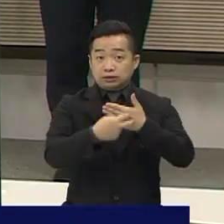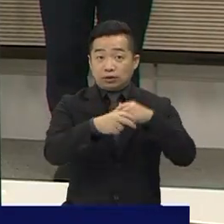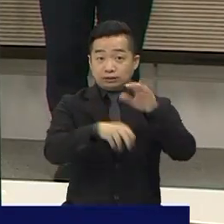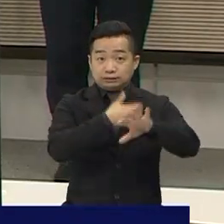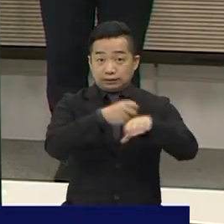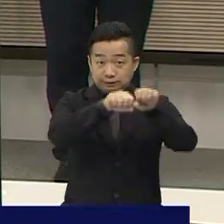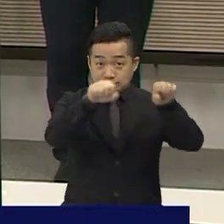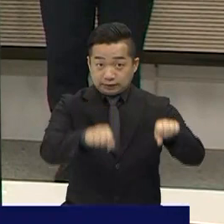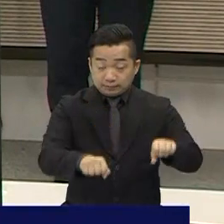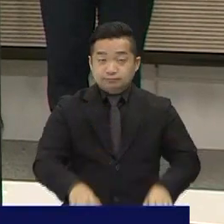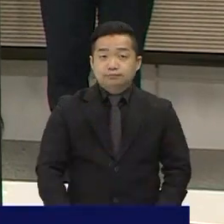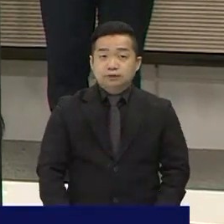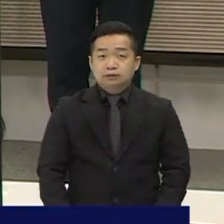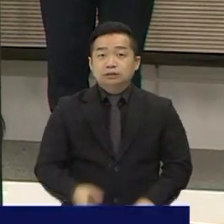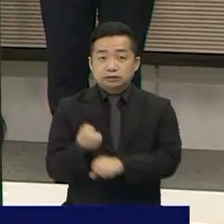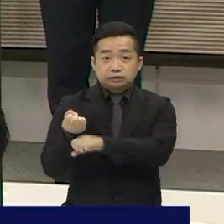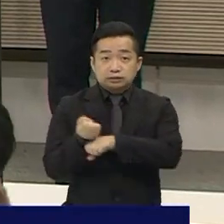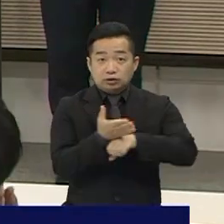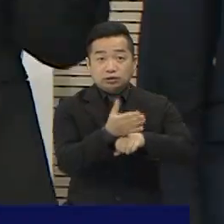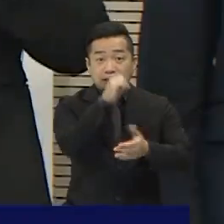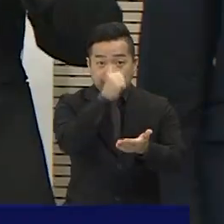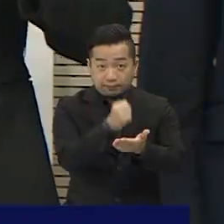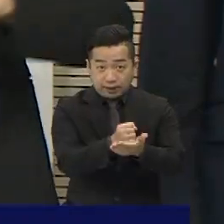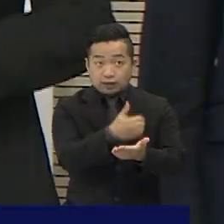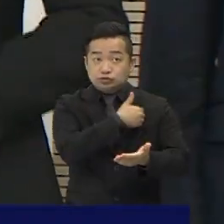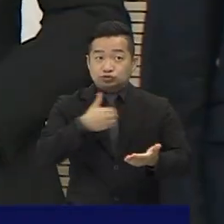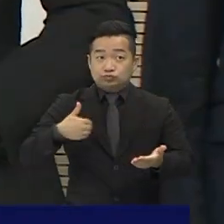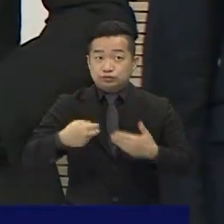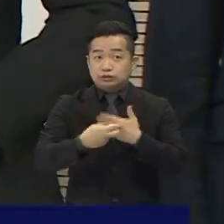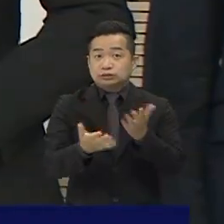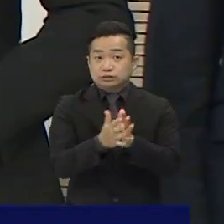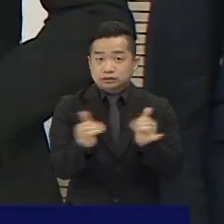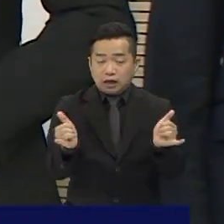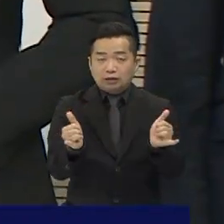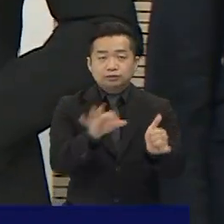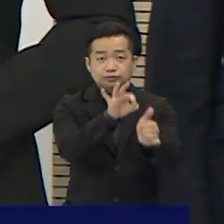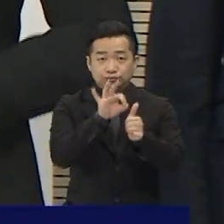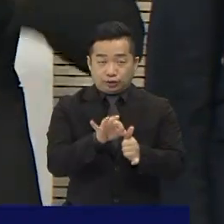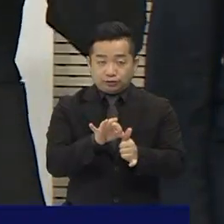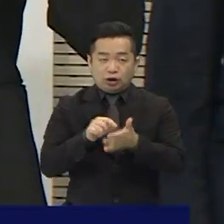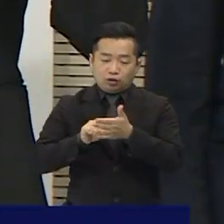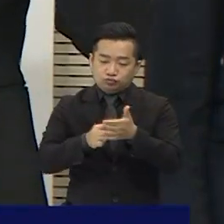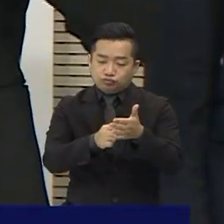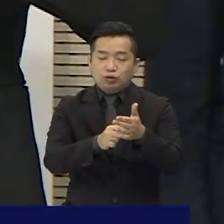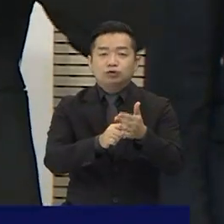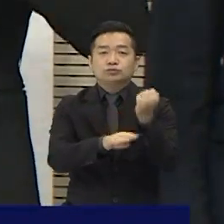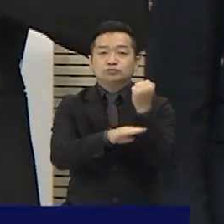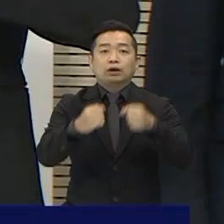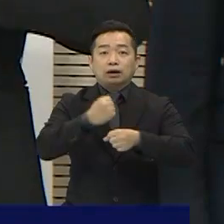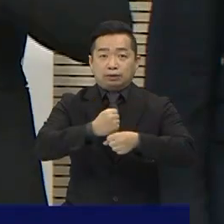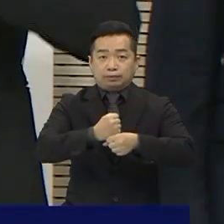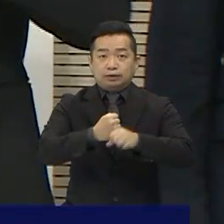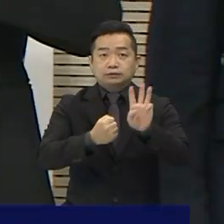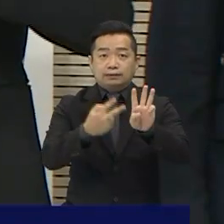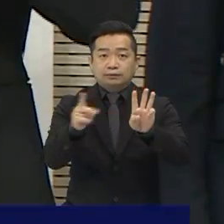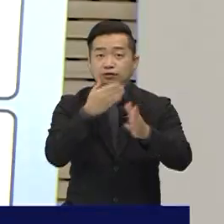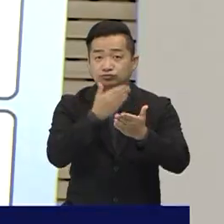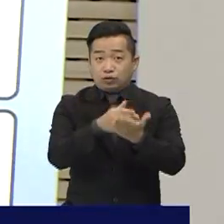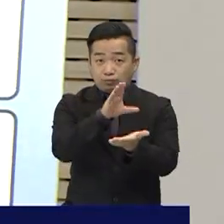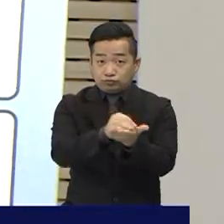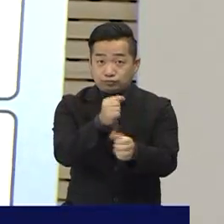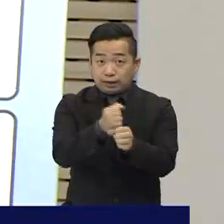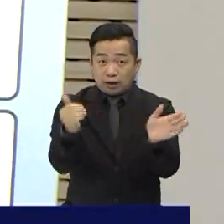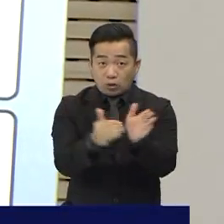전략은 필수 의료 전달 체계 정상화, 충분한 의료 인력 확보, 추진 기반 강화 등 3대 핵심 과제로